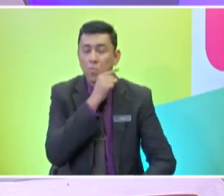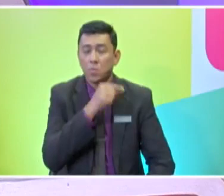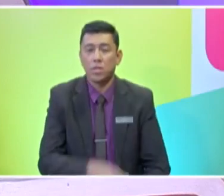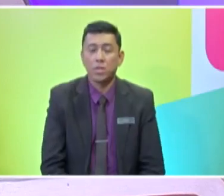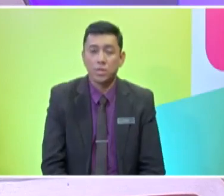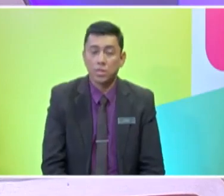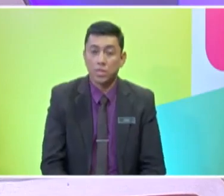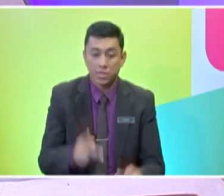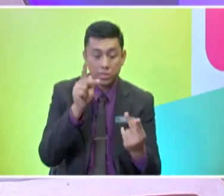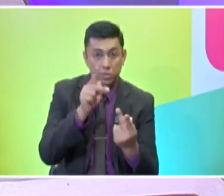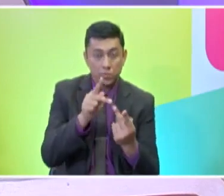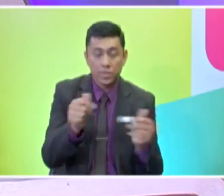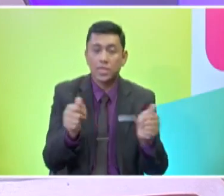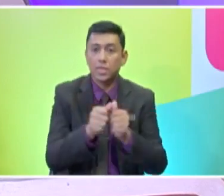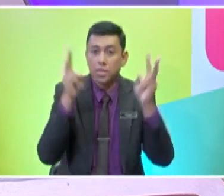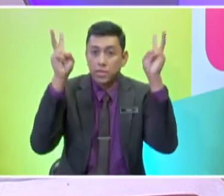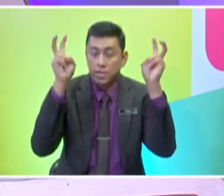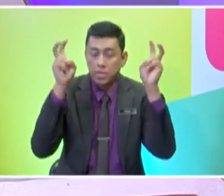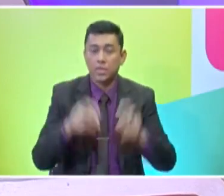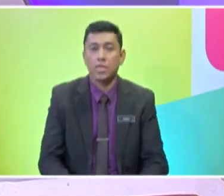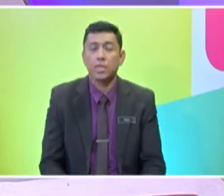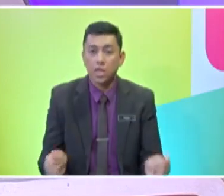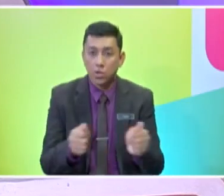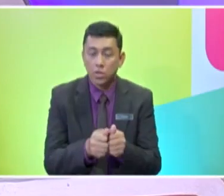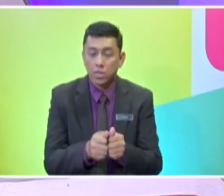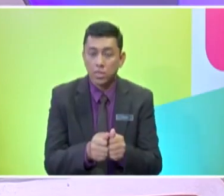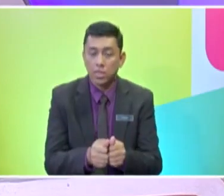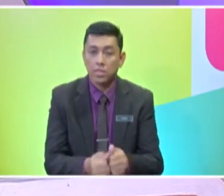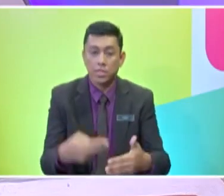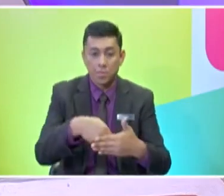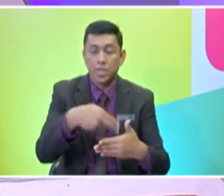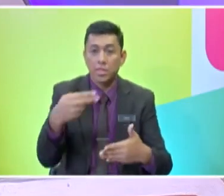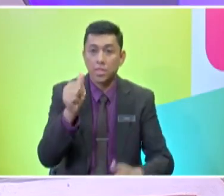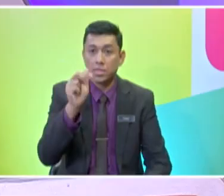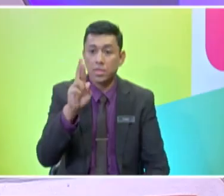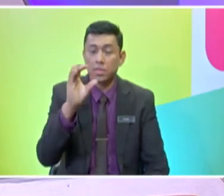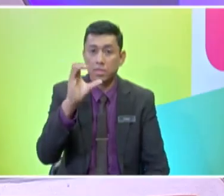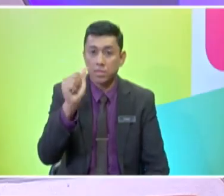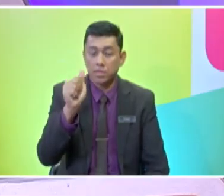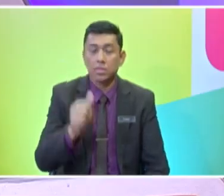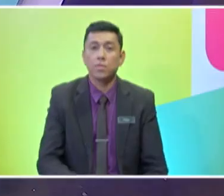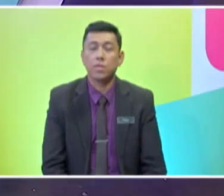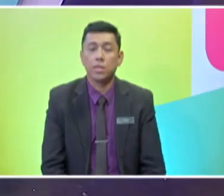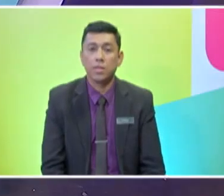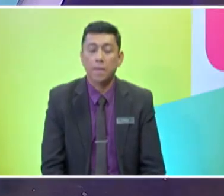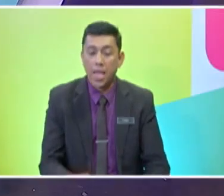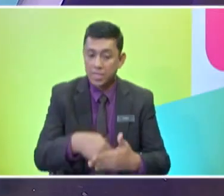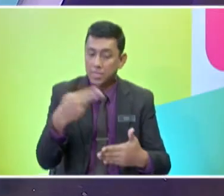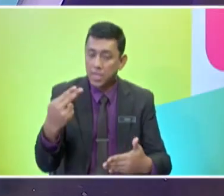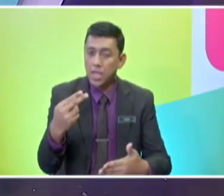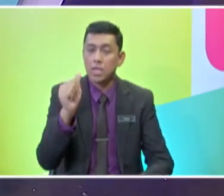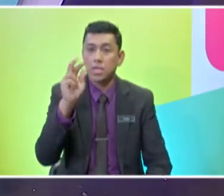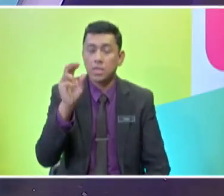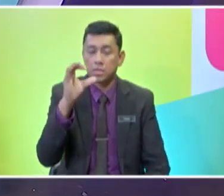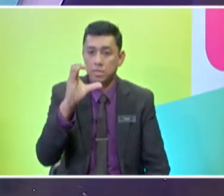tajuk Kia akan kita laksanakan pada hari ini yaitu berkaitan dengan menghasilkan Arca ya dibanding kita akan menghasilkan sebuah Arca